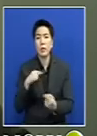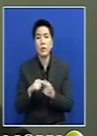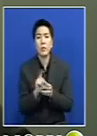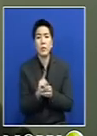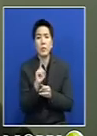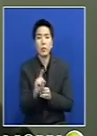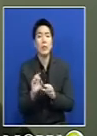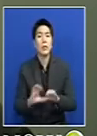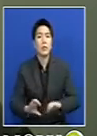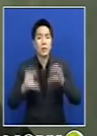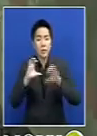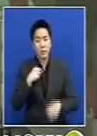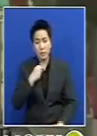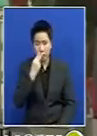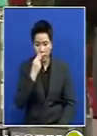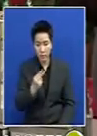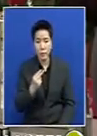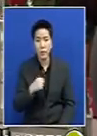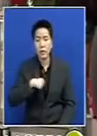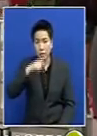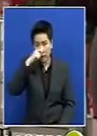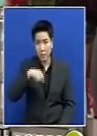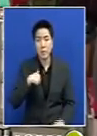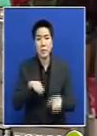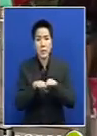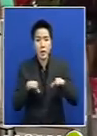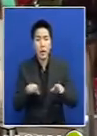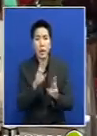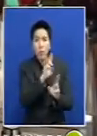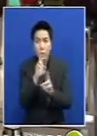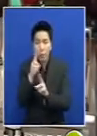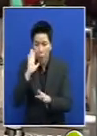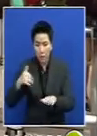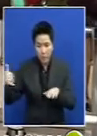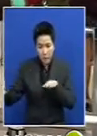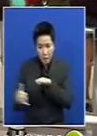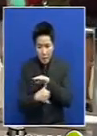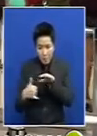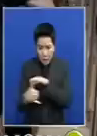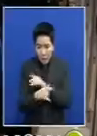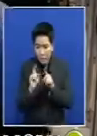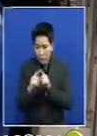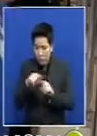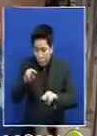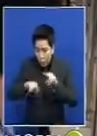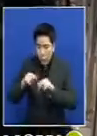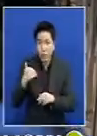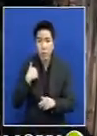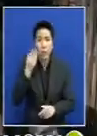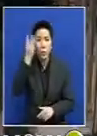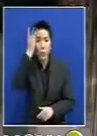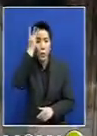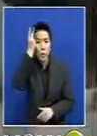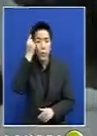วแทนของภาครัฐมองว่าไทยมีมาตรฐานการเฝ้าระวังการแทรกซึมของทั้งตัวบุคคลและแนวคิดอุ